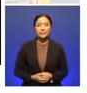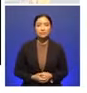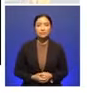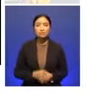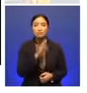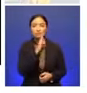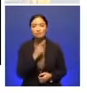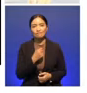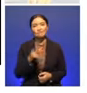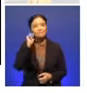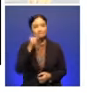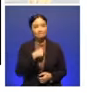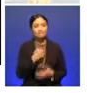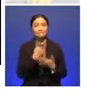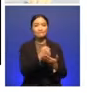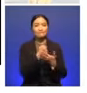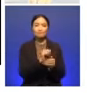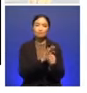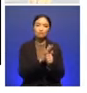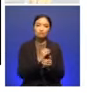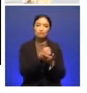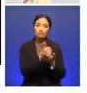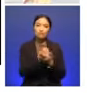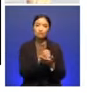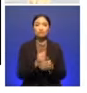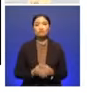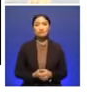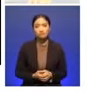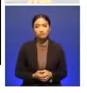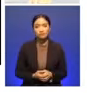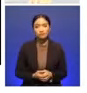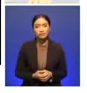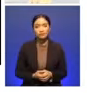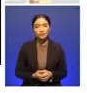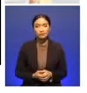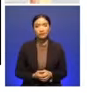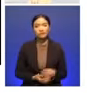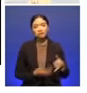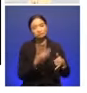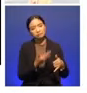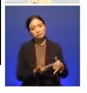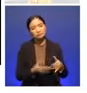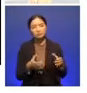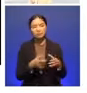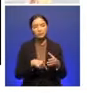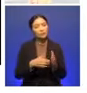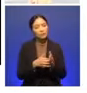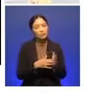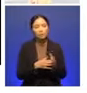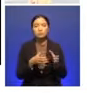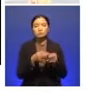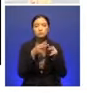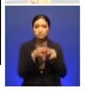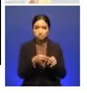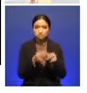ถ้าเรามีความเอื้ออาทรต่อคนซึ่งเป็นคนชายขอบที่สุดเป็นคนที่เปราะบางที่สุดเป็นกลุ่มเฉพา